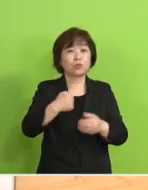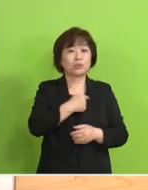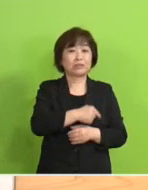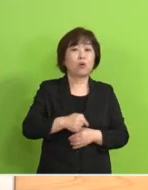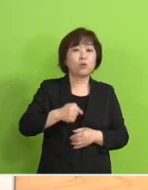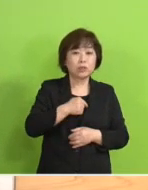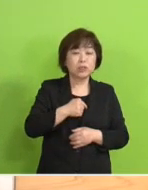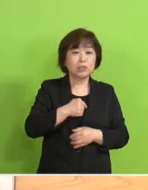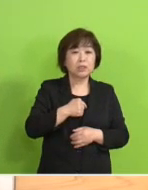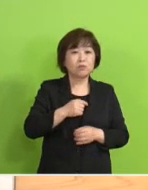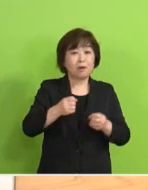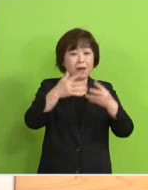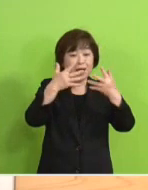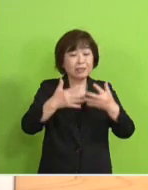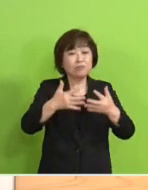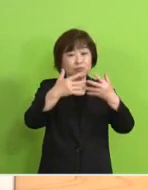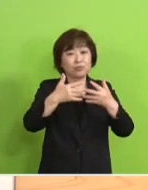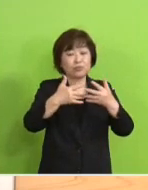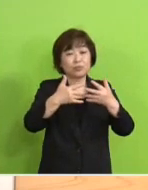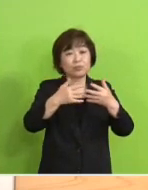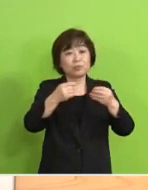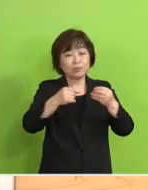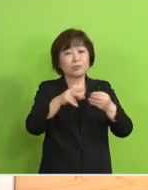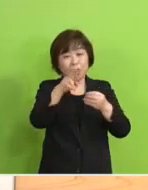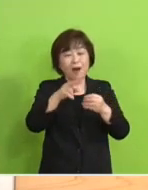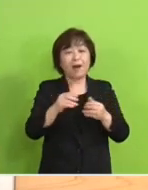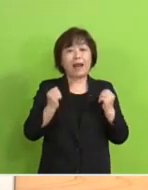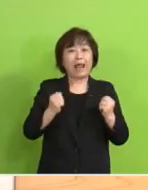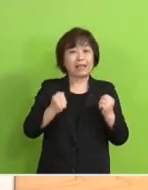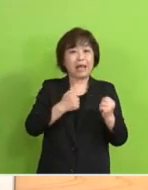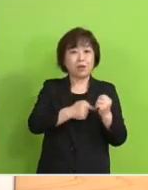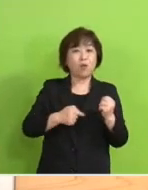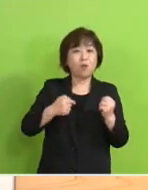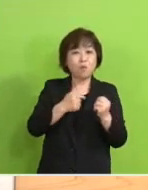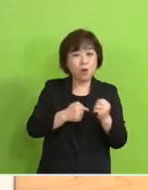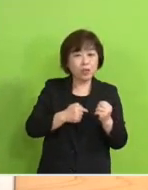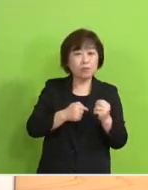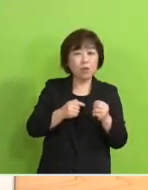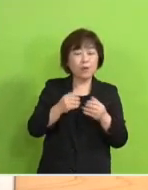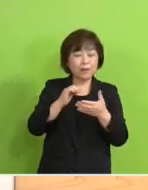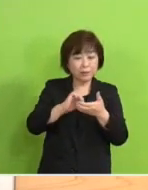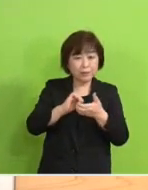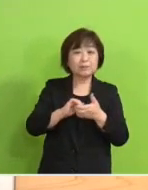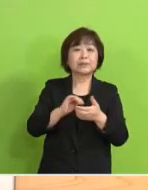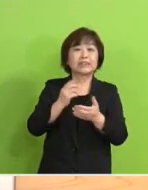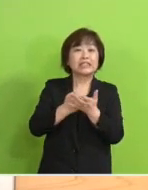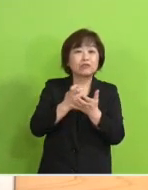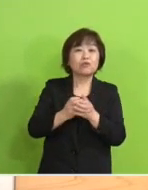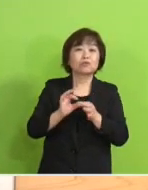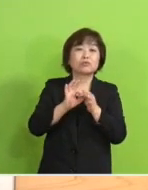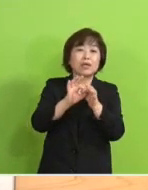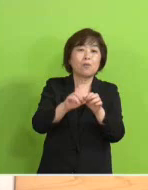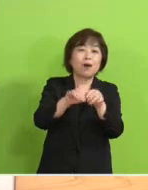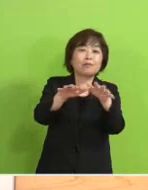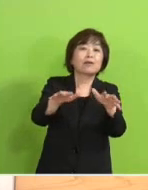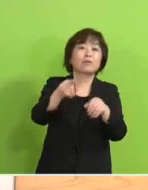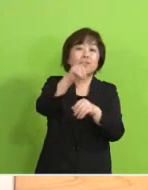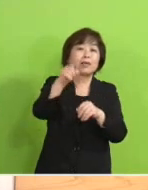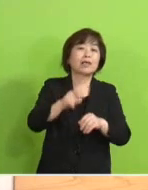いは、ライブ中継で、ランナーの思いがですね、きっと伝わっているんじゃないかなというふうに思っています